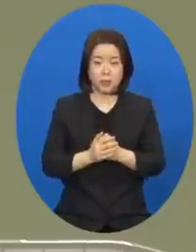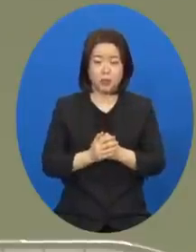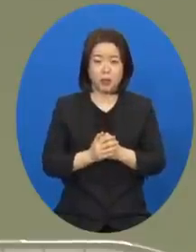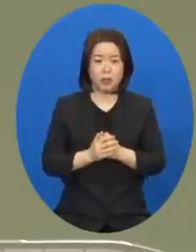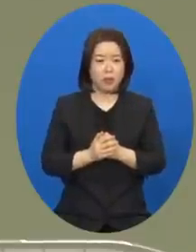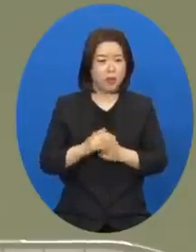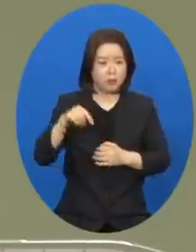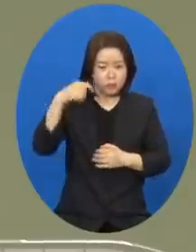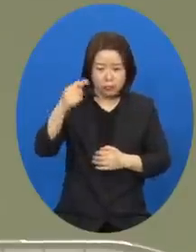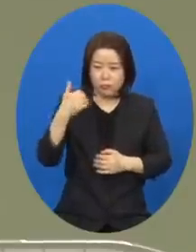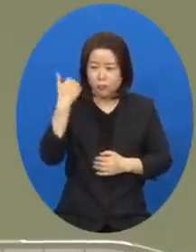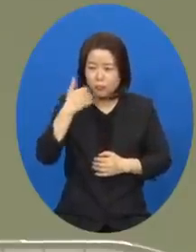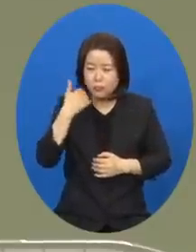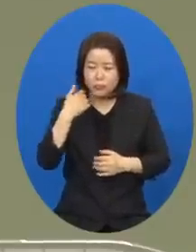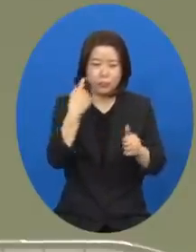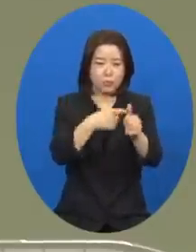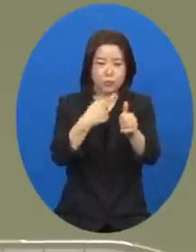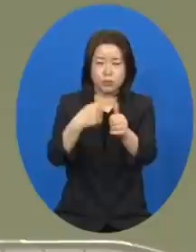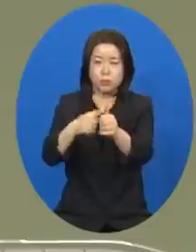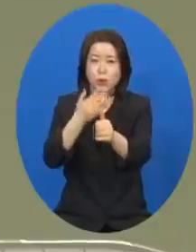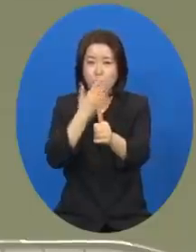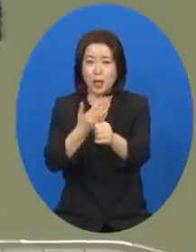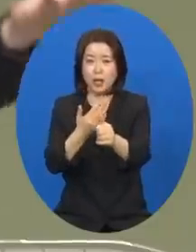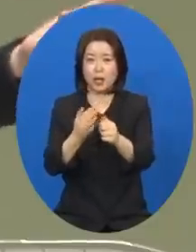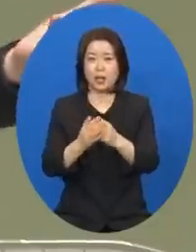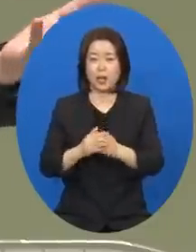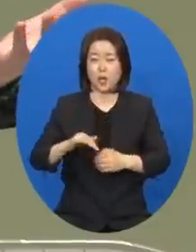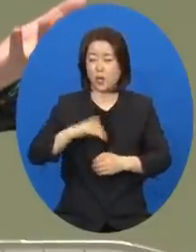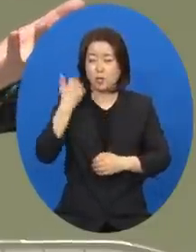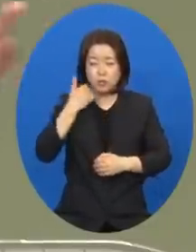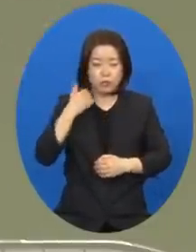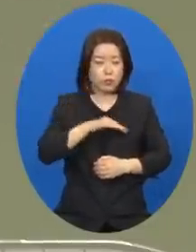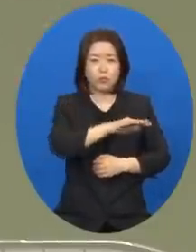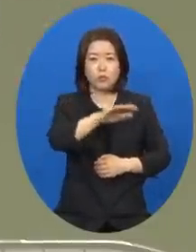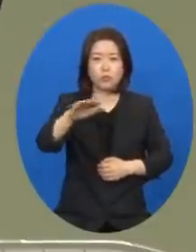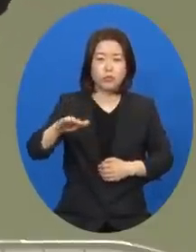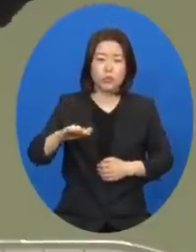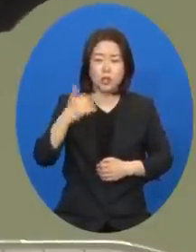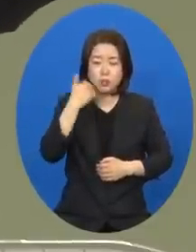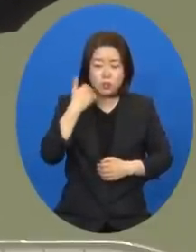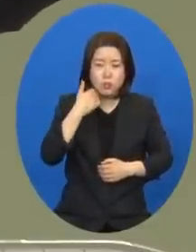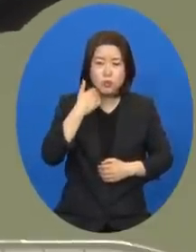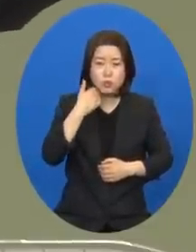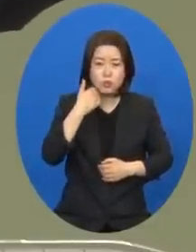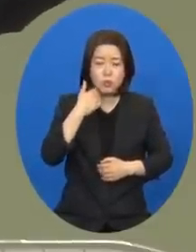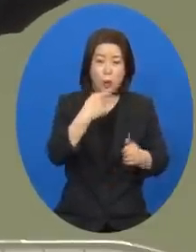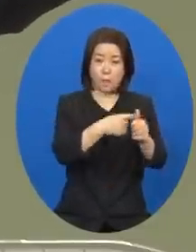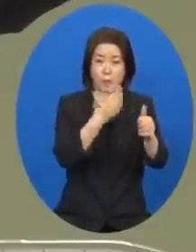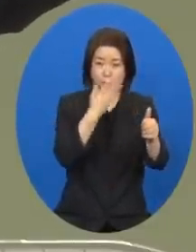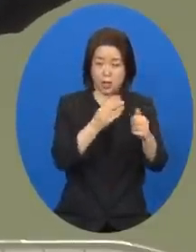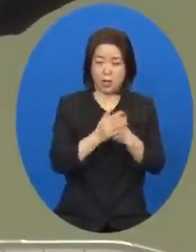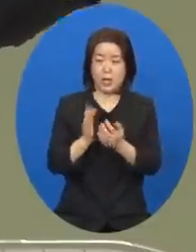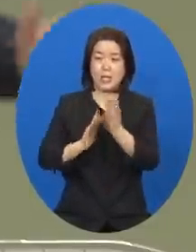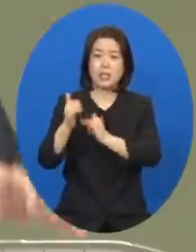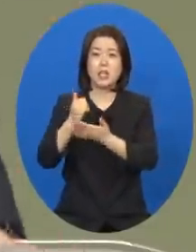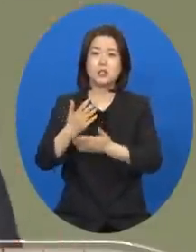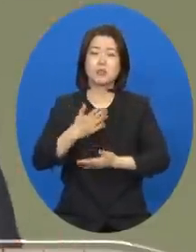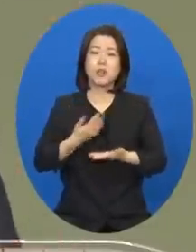도대체 비난할 수 있어요? 도대체 우리가 누구를, 예수님이 나 위해 죽으셔서